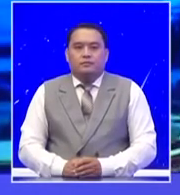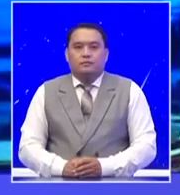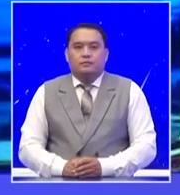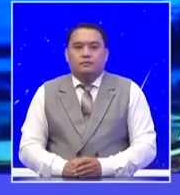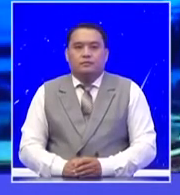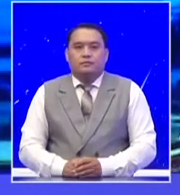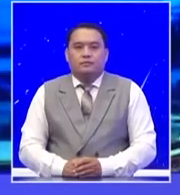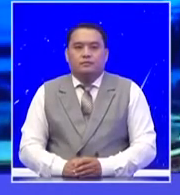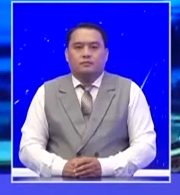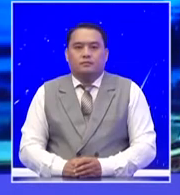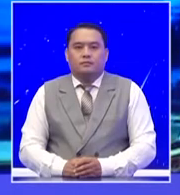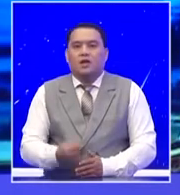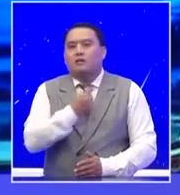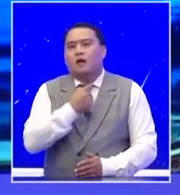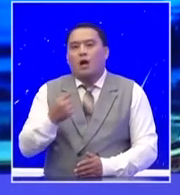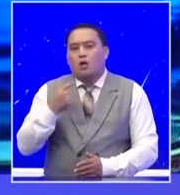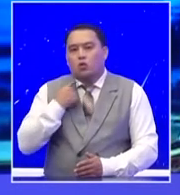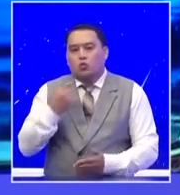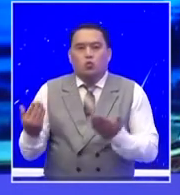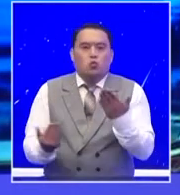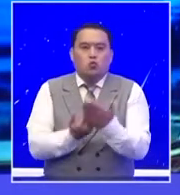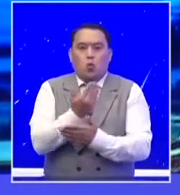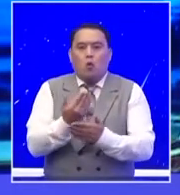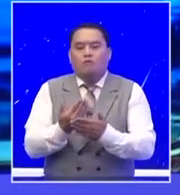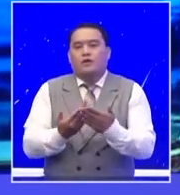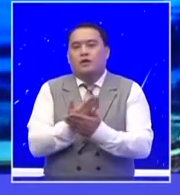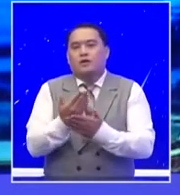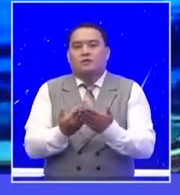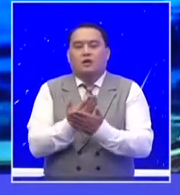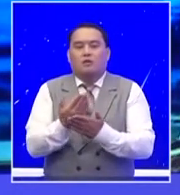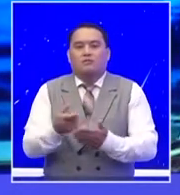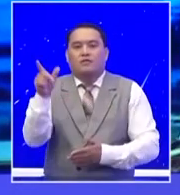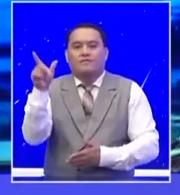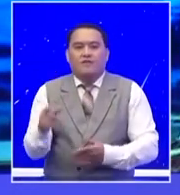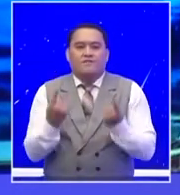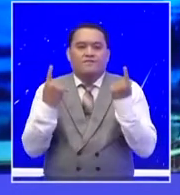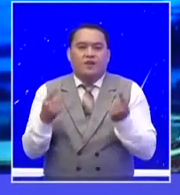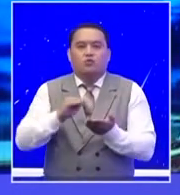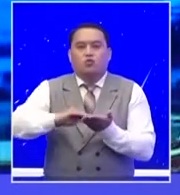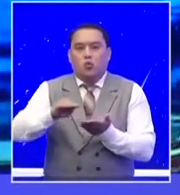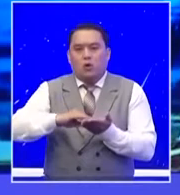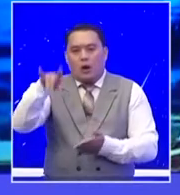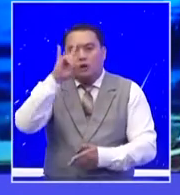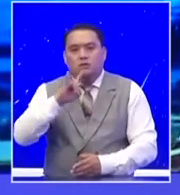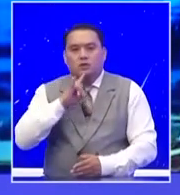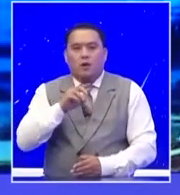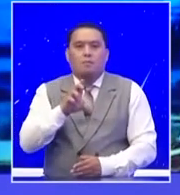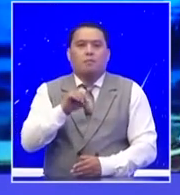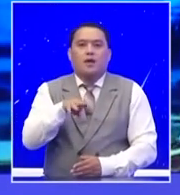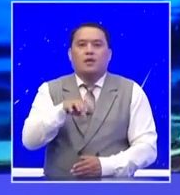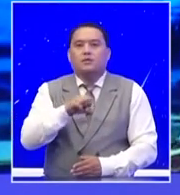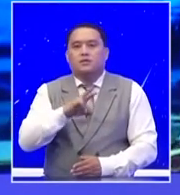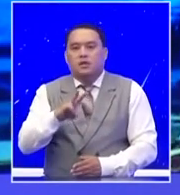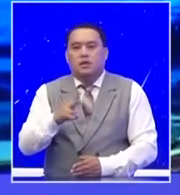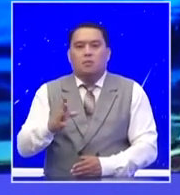Портрет в 15 метров. В Талдыкургане появился новый арт-объект. Он посвящен выдающемуся журналисту страны. Бейсен Куранбек